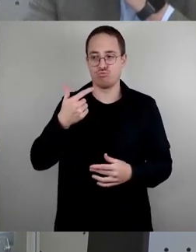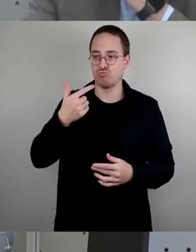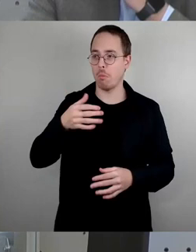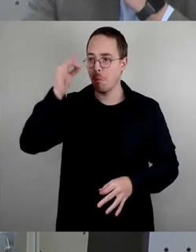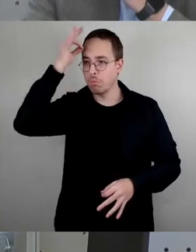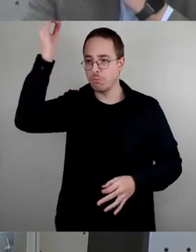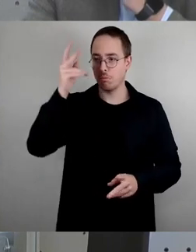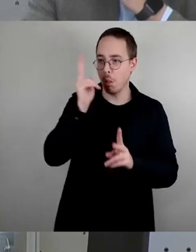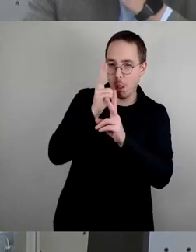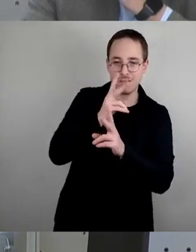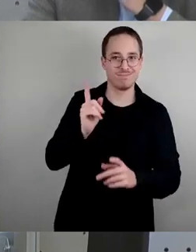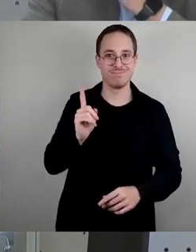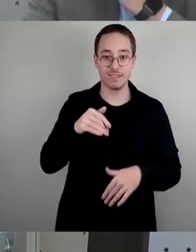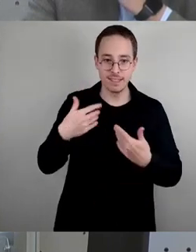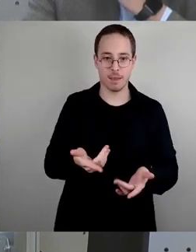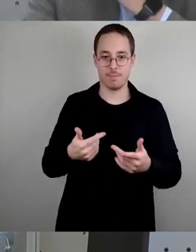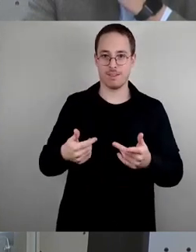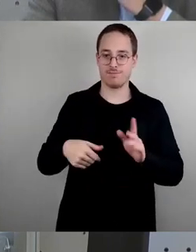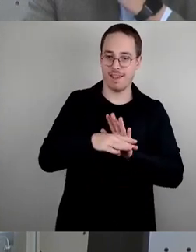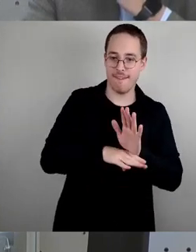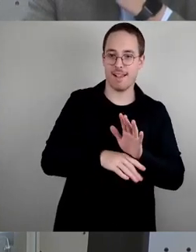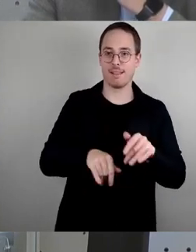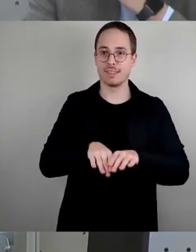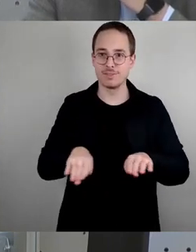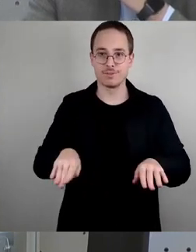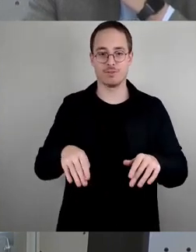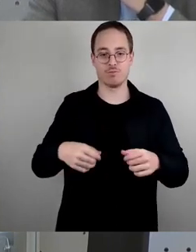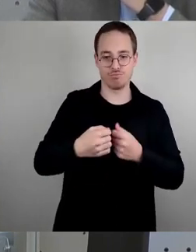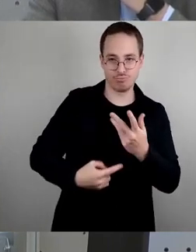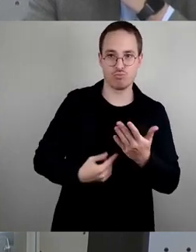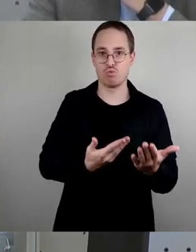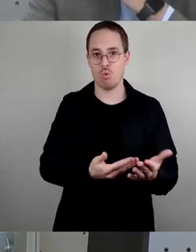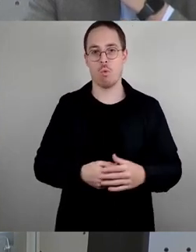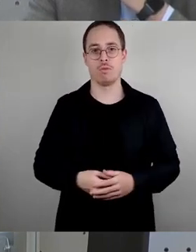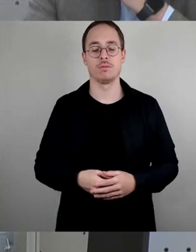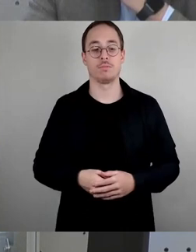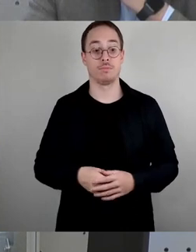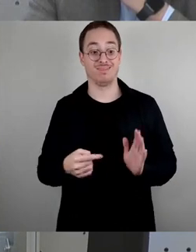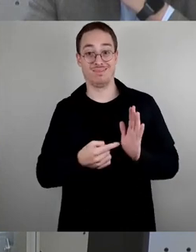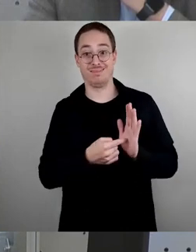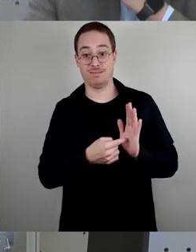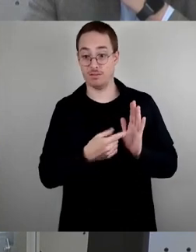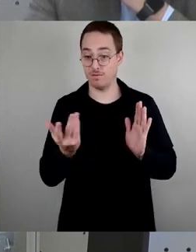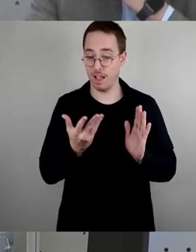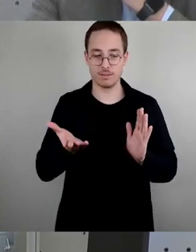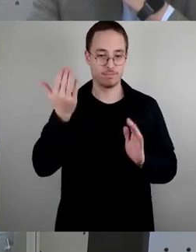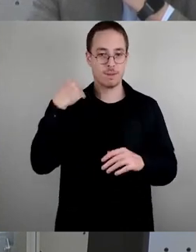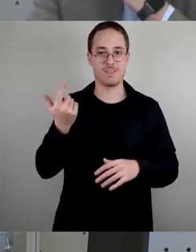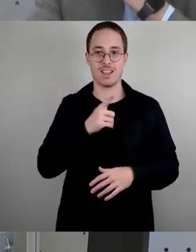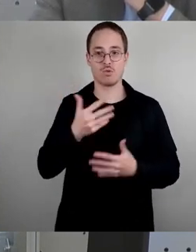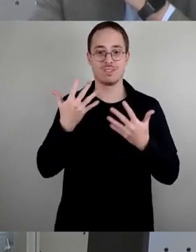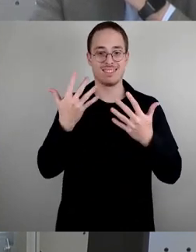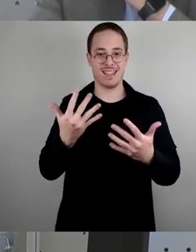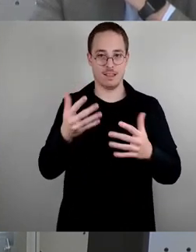für Radverkehrsanlagen aus dem Jahr 2010 genutzt. Und dort gibt es unterschiedliche sogenannte Belastungsbereiche, wo man sagt,